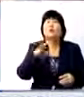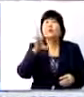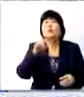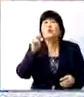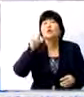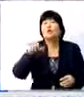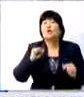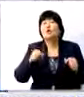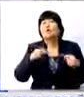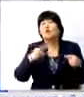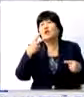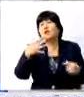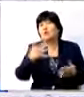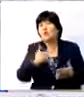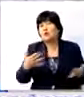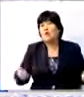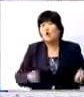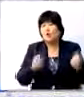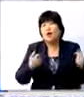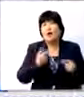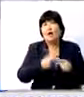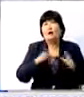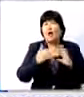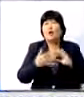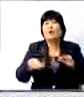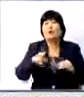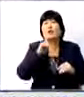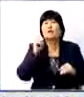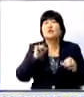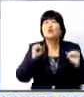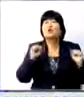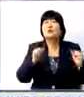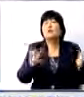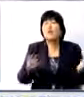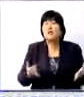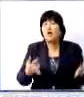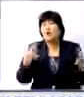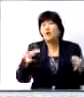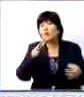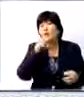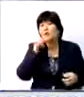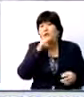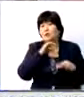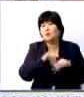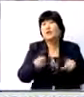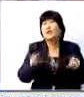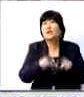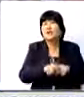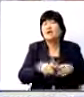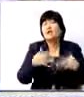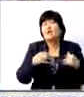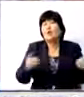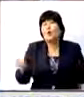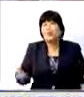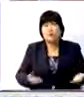оқушы спорттың 22 түрімен шұғылданады. Әсіресе ауылдық жерлерде жастарды спортқа тартып, бос уақытын тиімді өткізу және салауатты